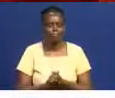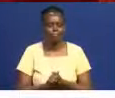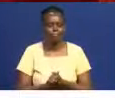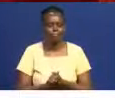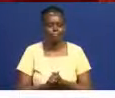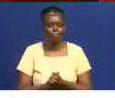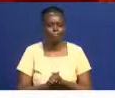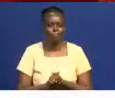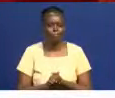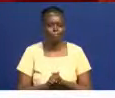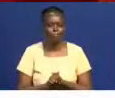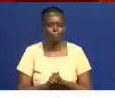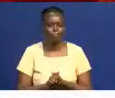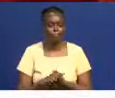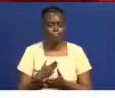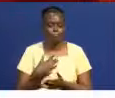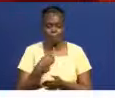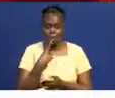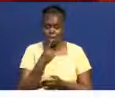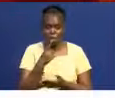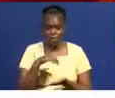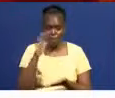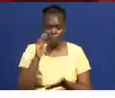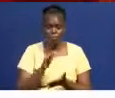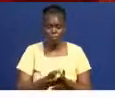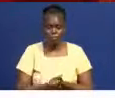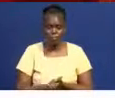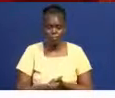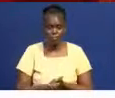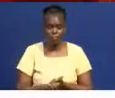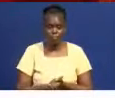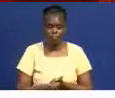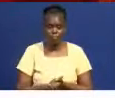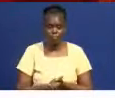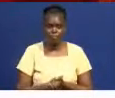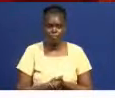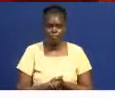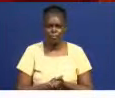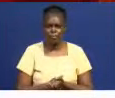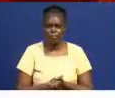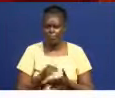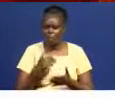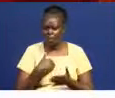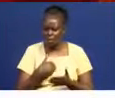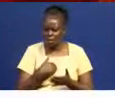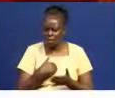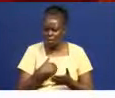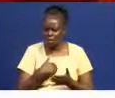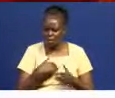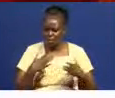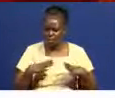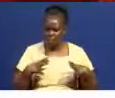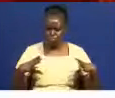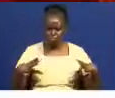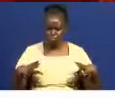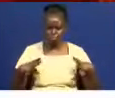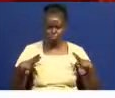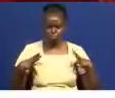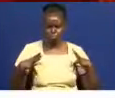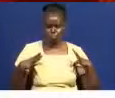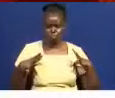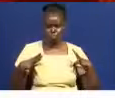Jambo ambalo nataka kusema zaidi ni kwamba kumezuka ile sehemu ya watu kuwa na majivuno.